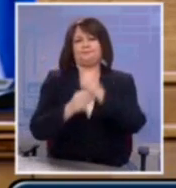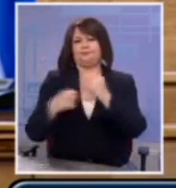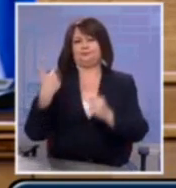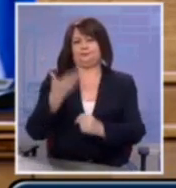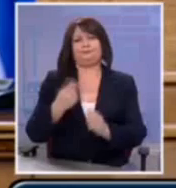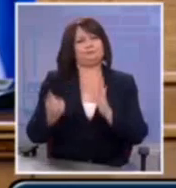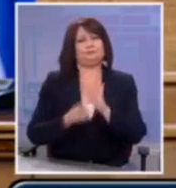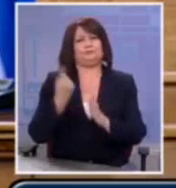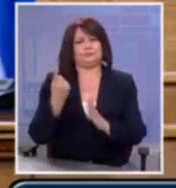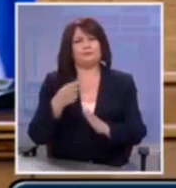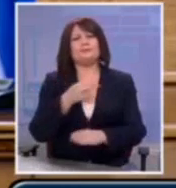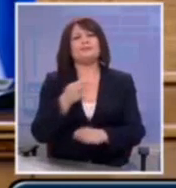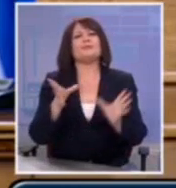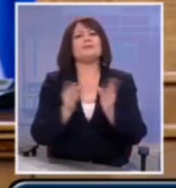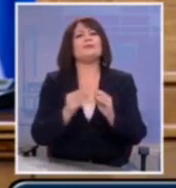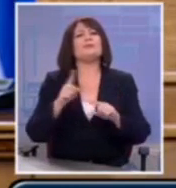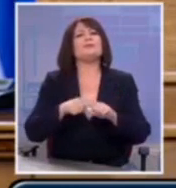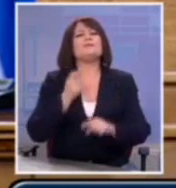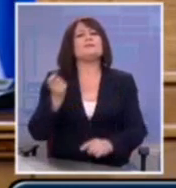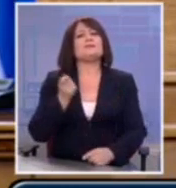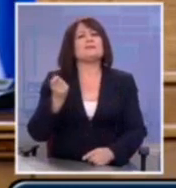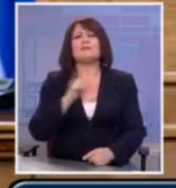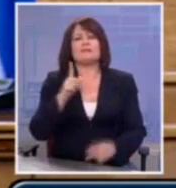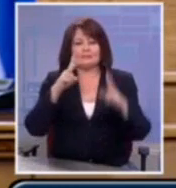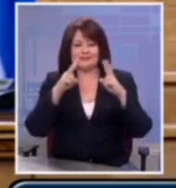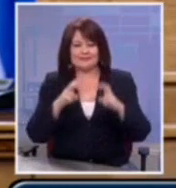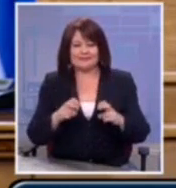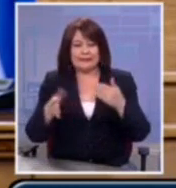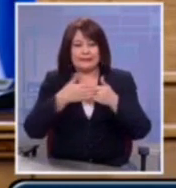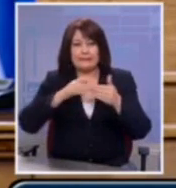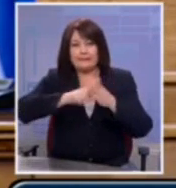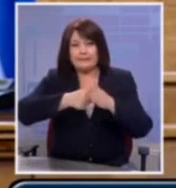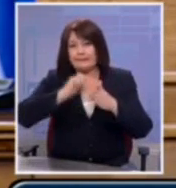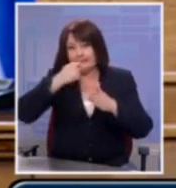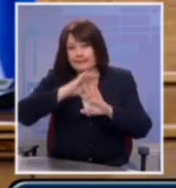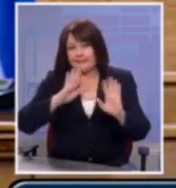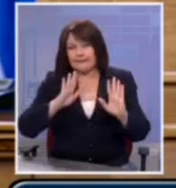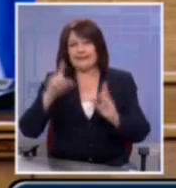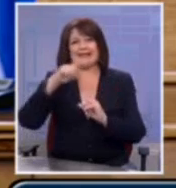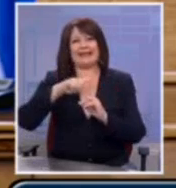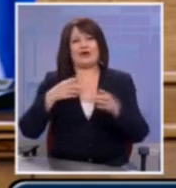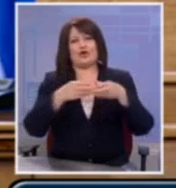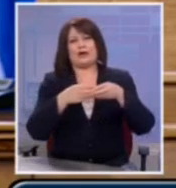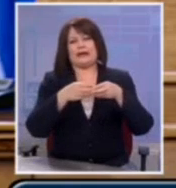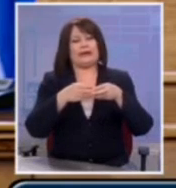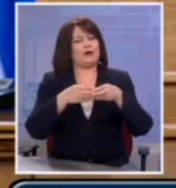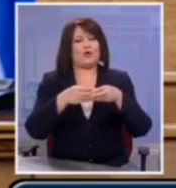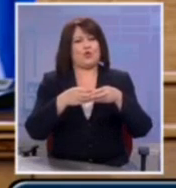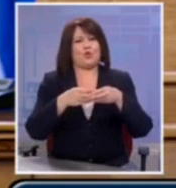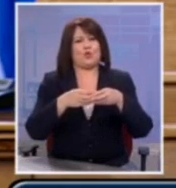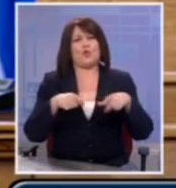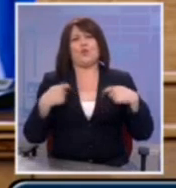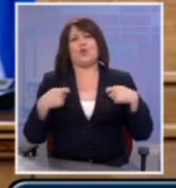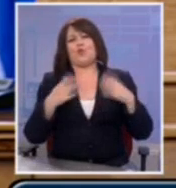πρώτη φορά που το ζήτημα του δημόσιου χρέους δεν εξετάζεται εν κλειστό από μια τεχνοκρατική ελίτ, περιχαρακωμένη